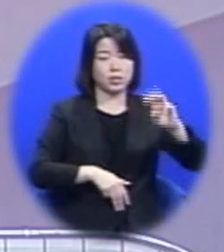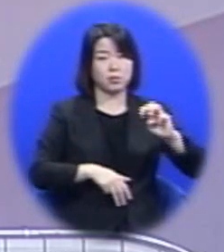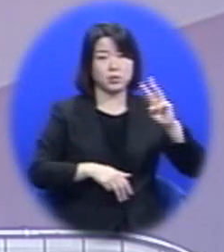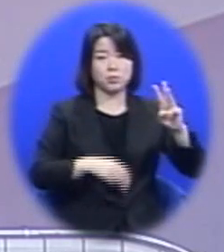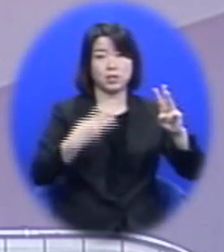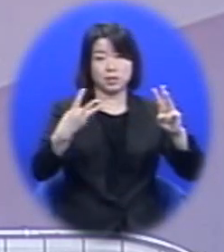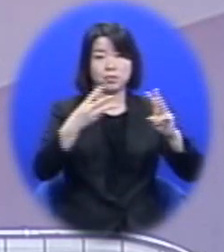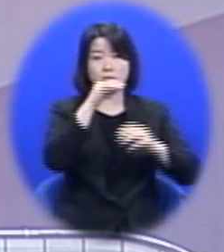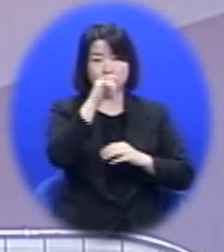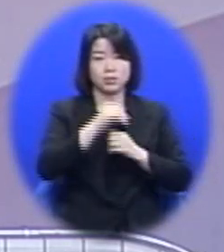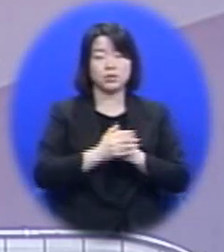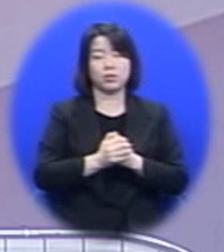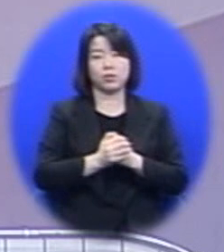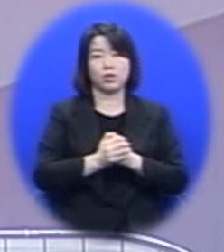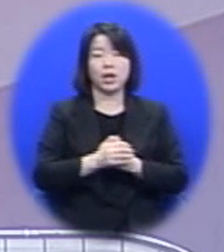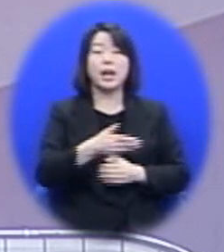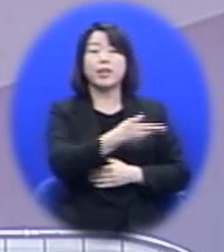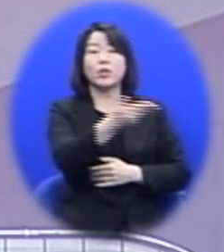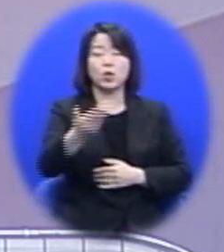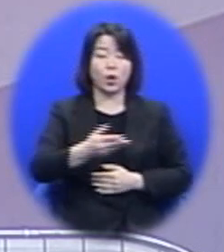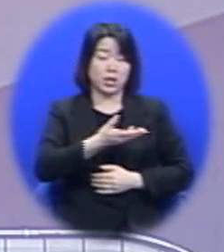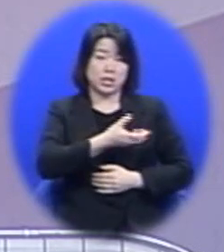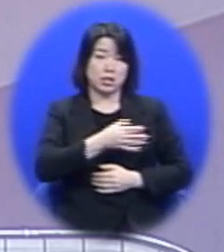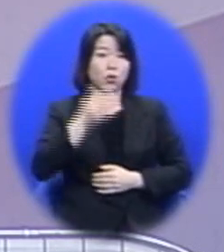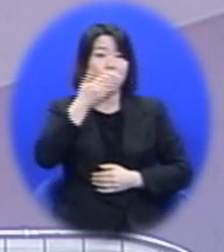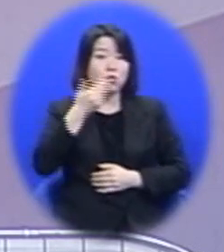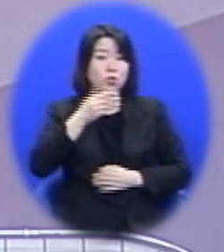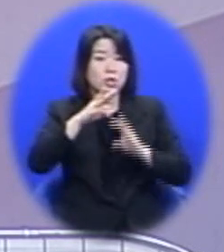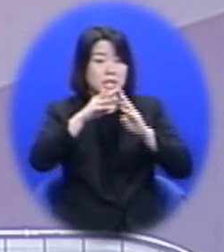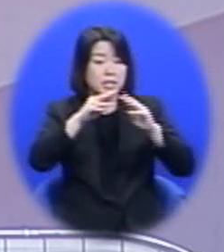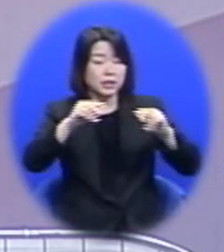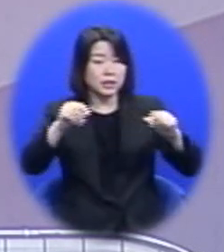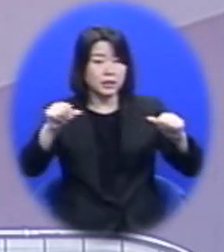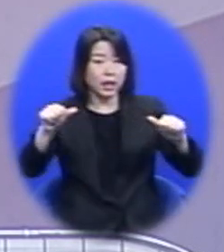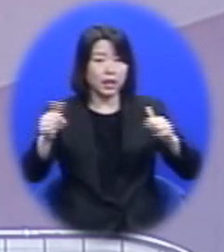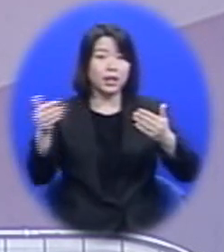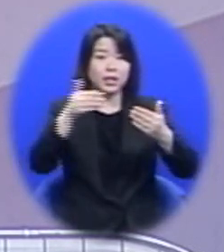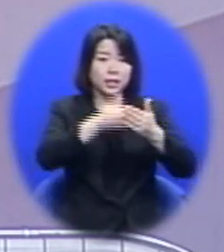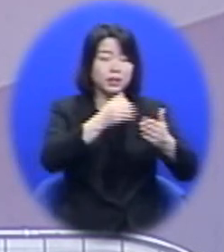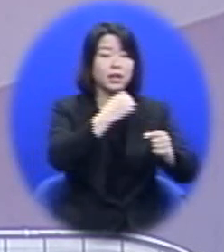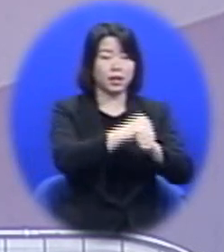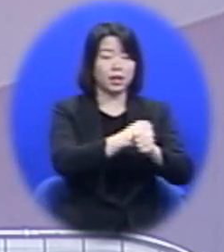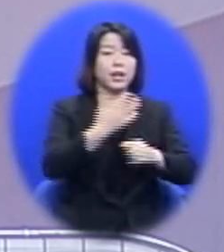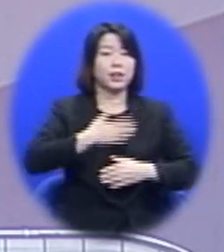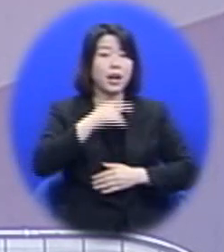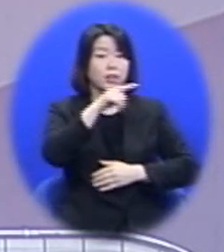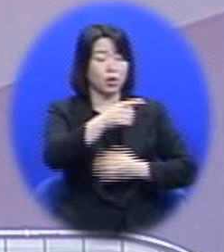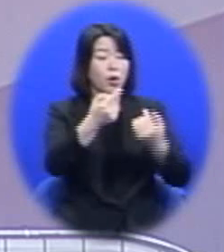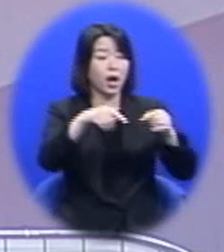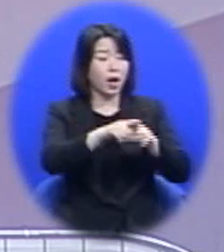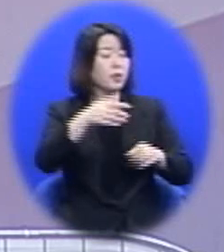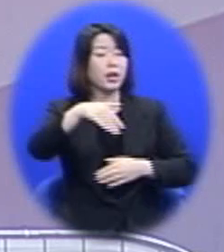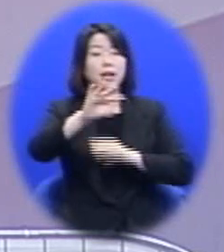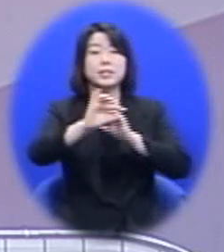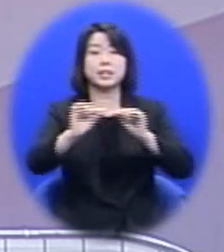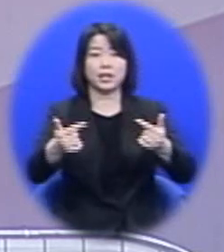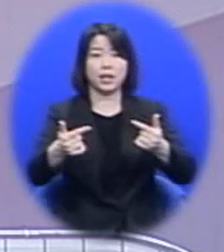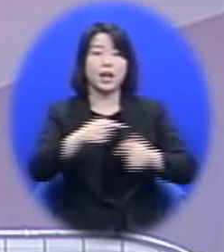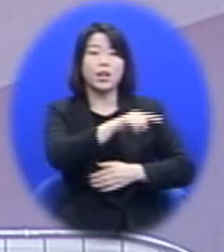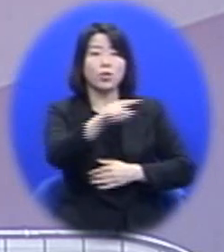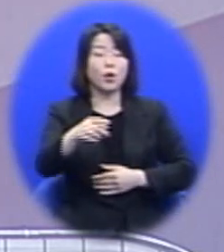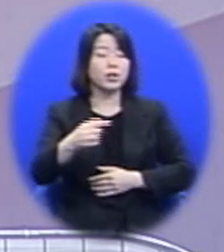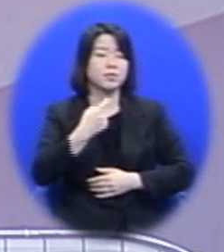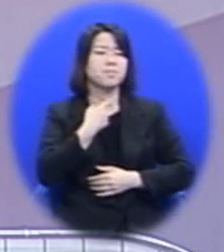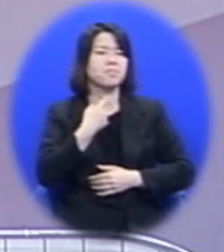3절에 말씀했습니다. 너희를 적과 꿀이 흐르는 땅에 이르게 하려니와 나는 너희와 함께 올라가지 아니하리니 너희는